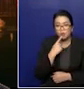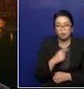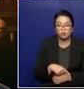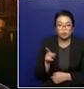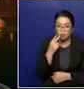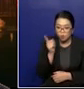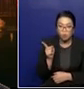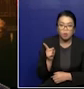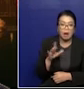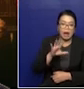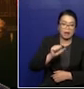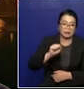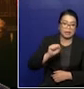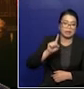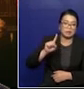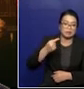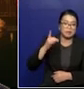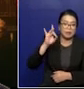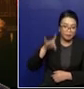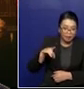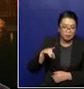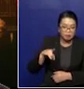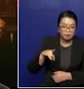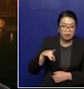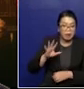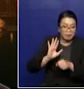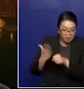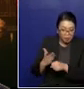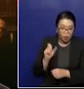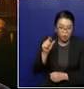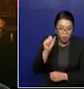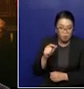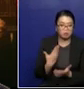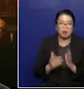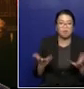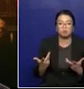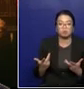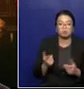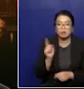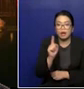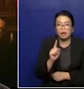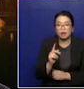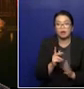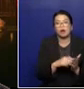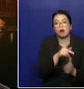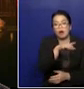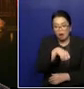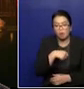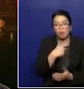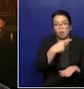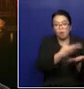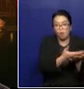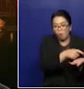ฮะ518,000ยังไม่พอนะฮะพอฉุกเฉินมาท่านบอกเงินหมดแล้วท่านจึงไปใช้พระราชบัญญัติโอนงบ